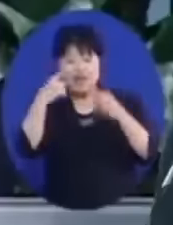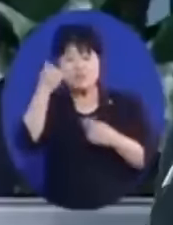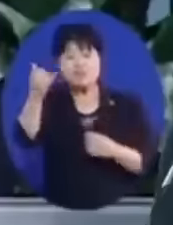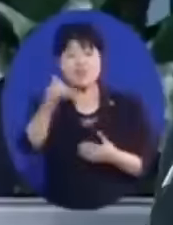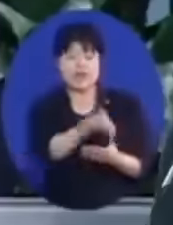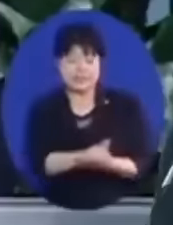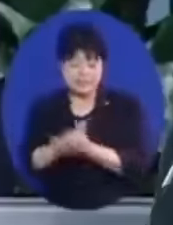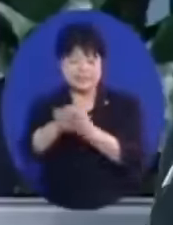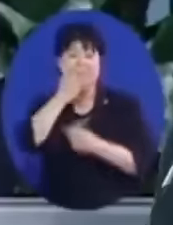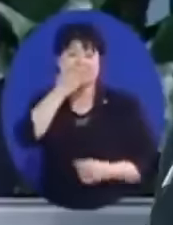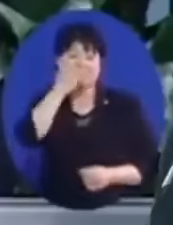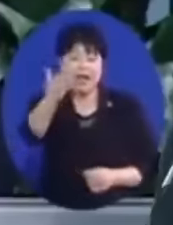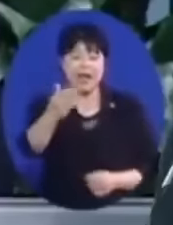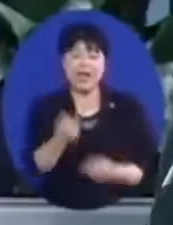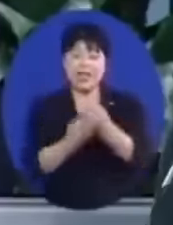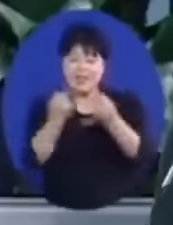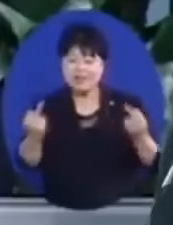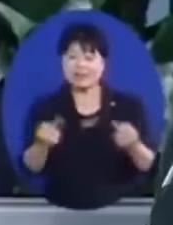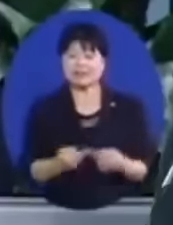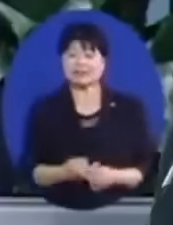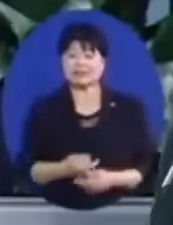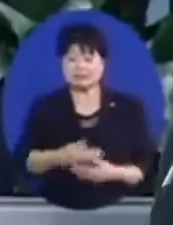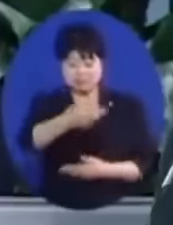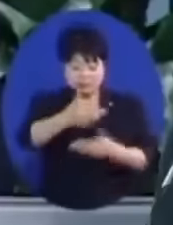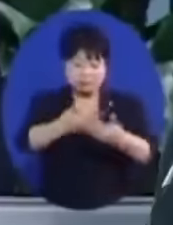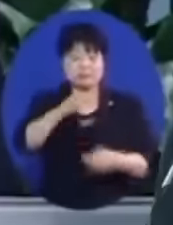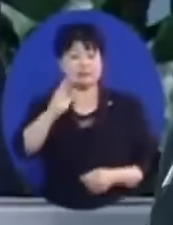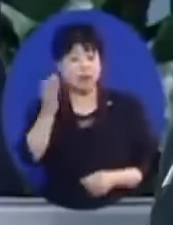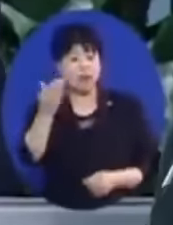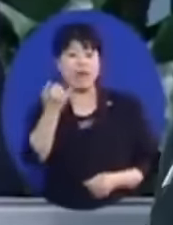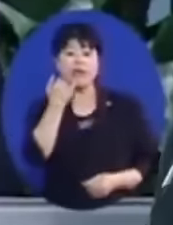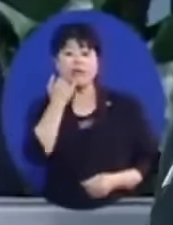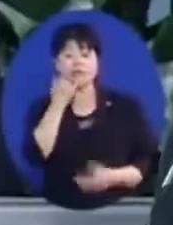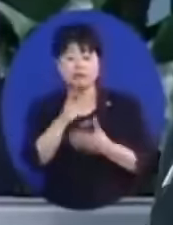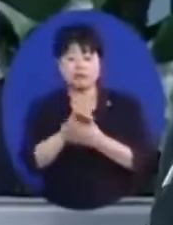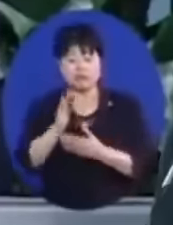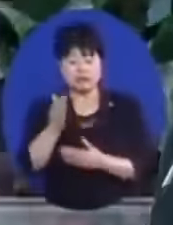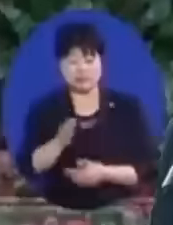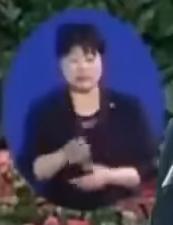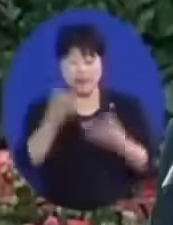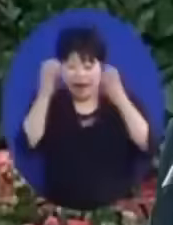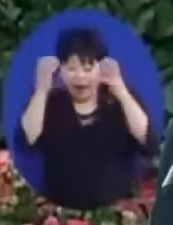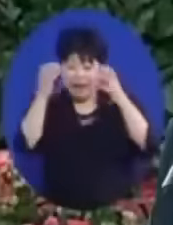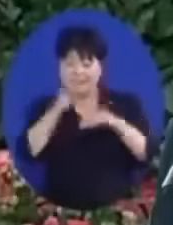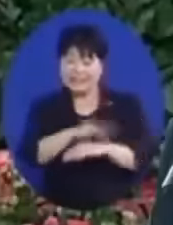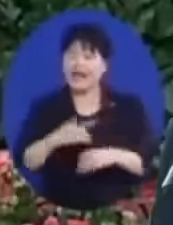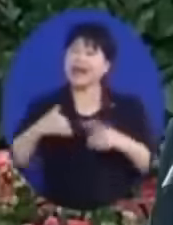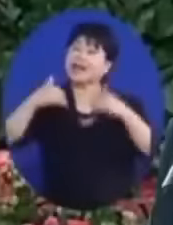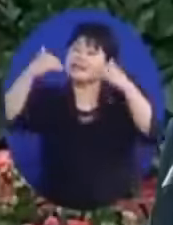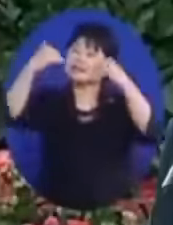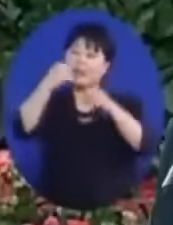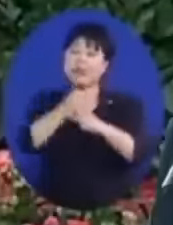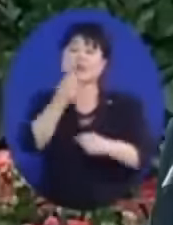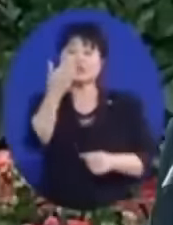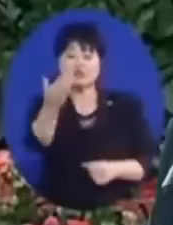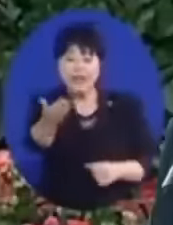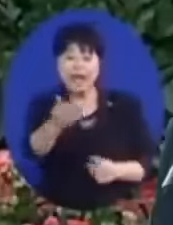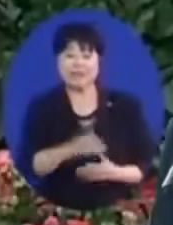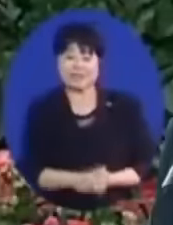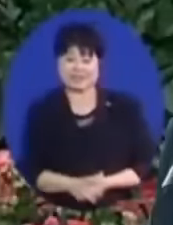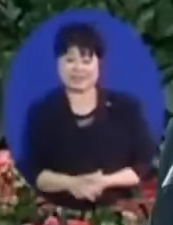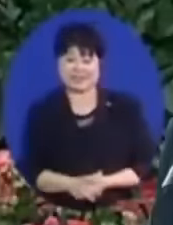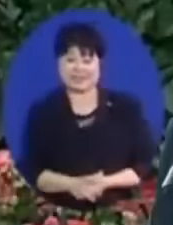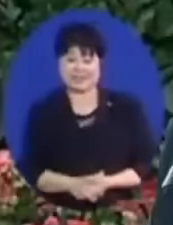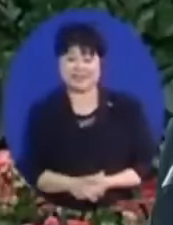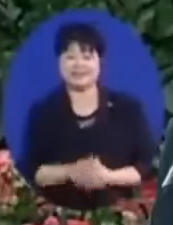부모와 친구처럼 형제처럼 지낼 수가 있는 것입니다. 친구가 되어주는 것이 어린아이들을 잘 성장하게 만들어주는 것입니다.